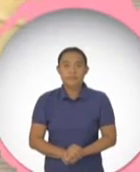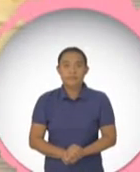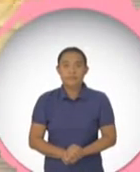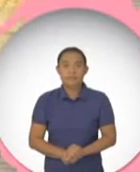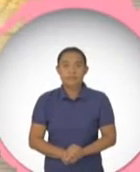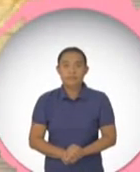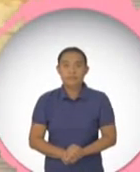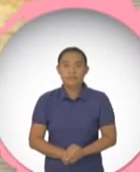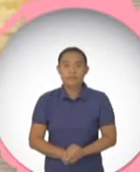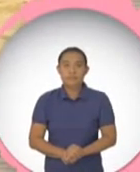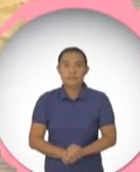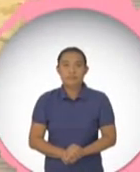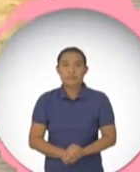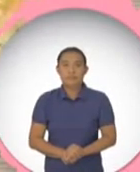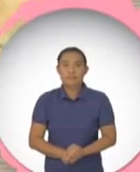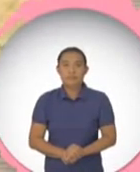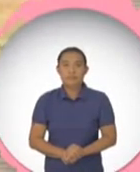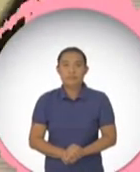ชู